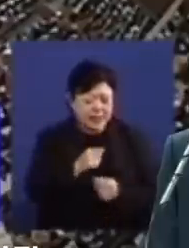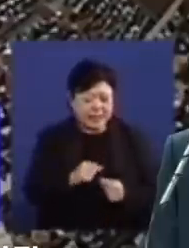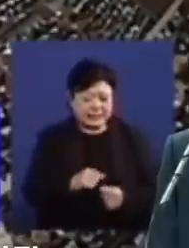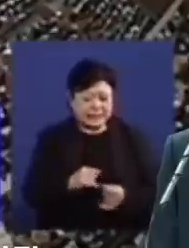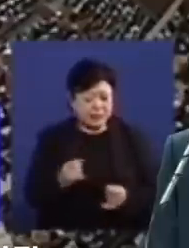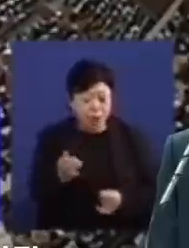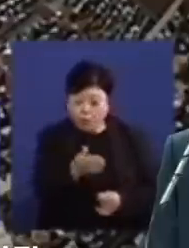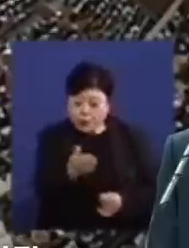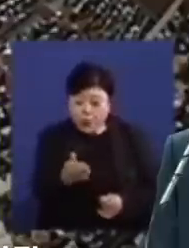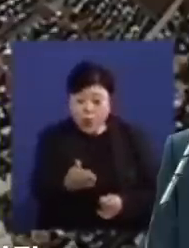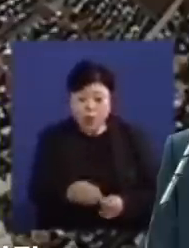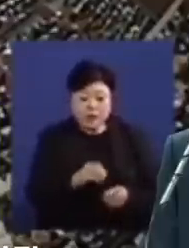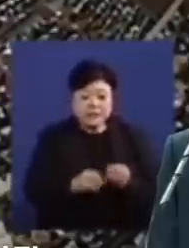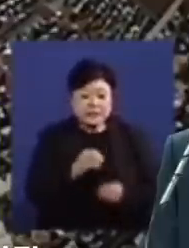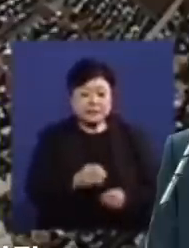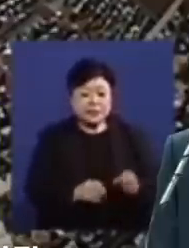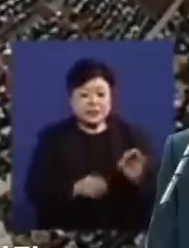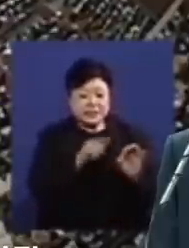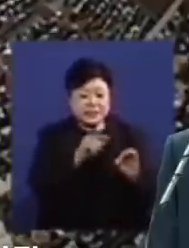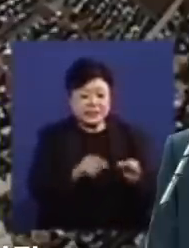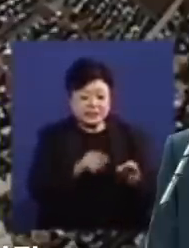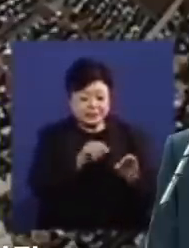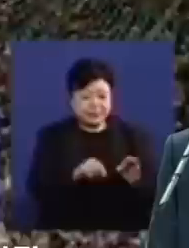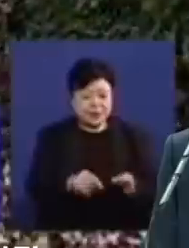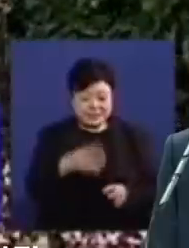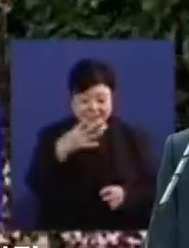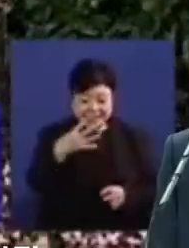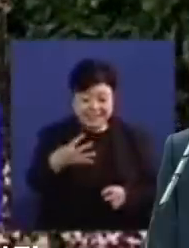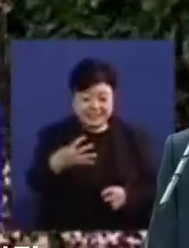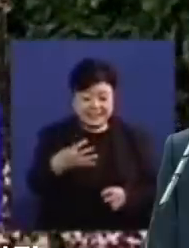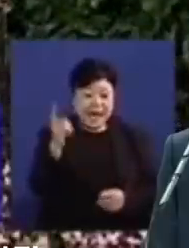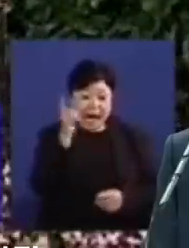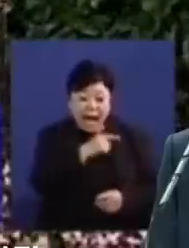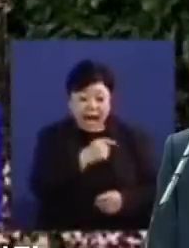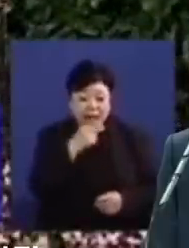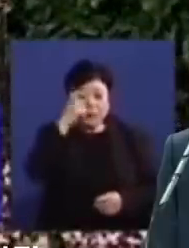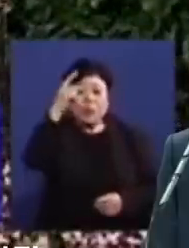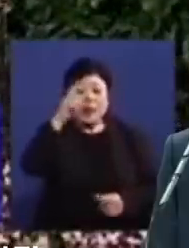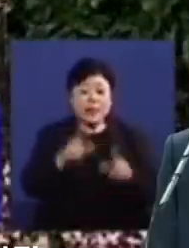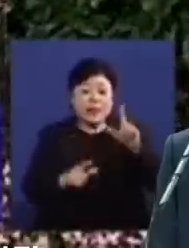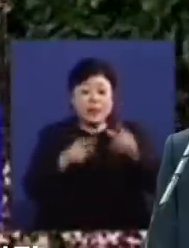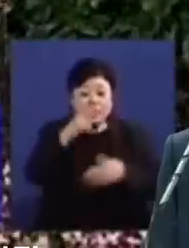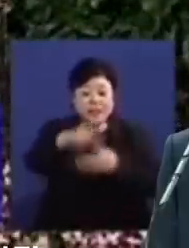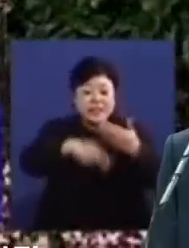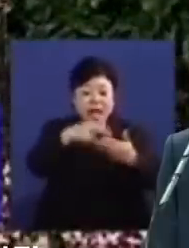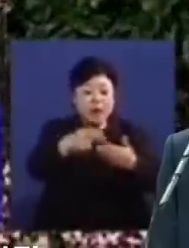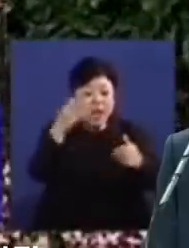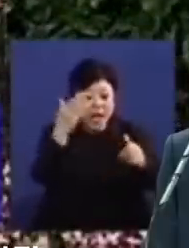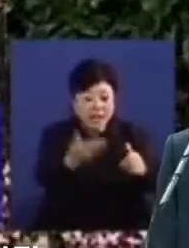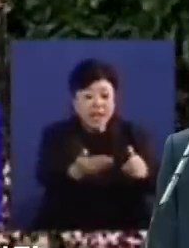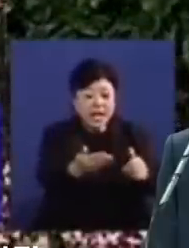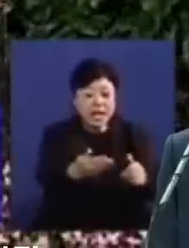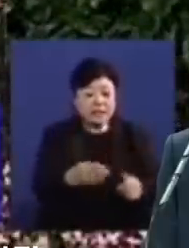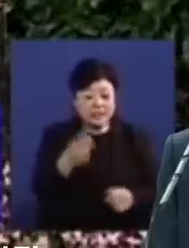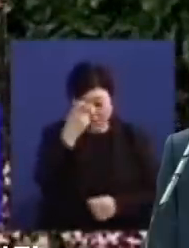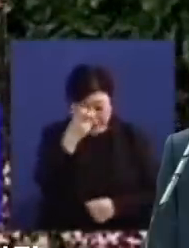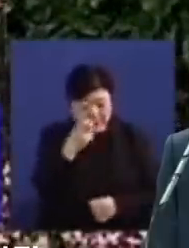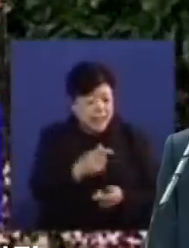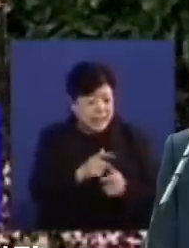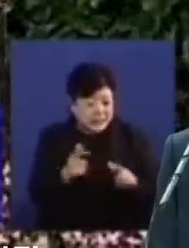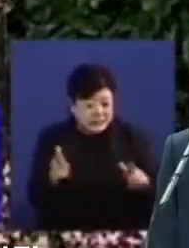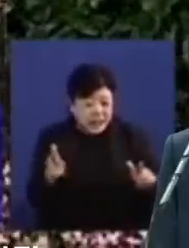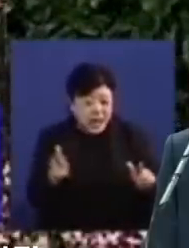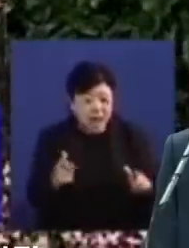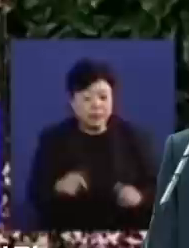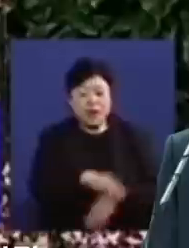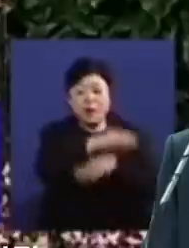없도다. 시편 10편 4절에 악인은 그의 교만한 얼굴로 말하기를 야훼께서 이를 감찰하지 아니하신다 하며